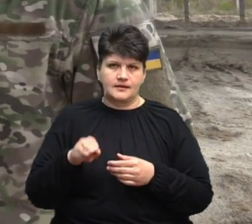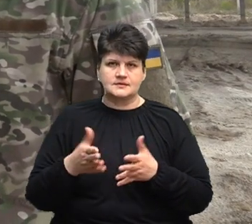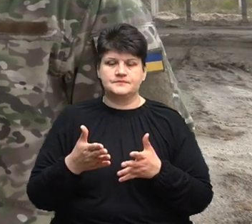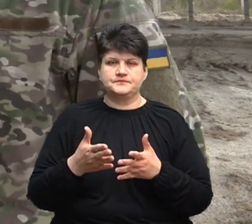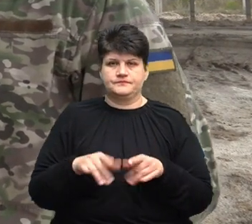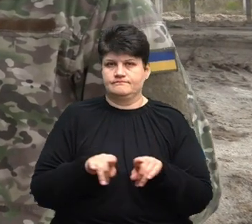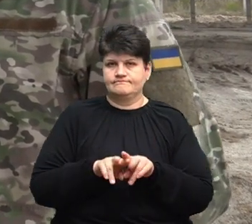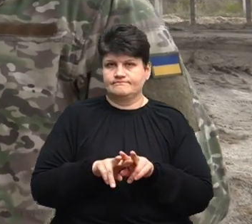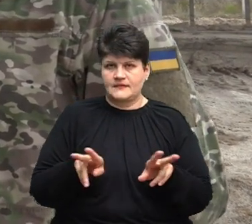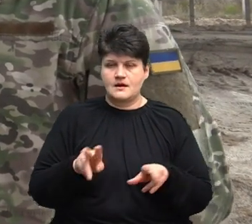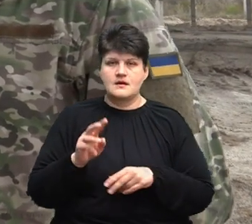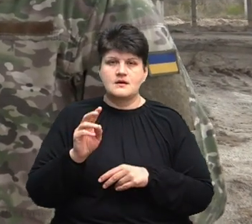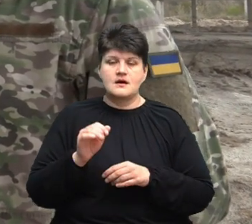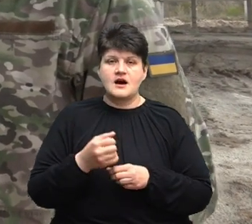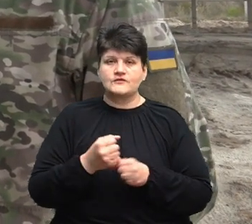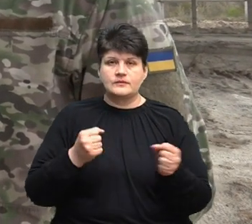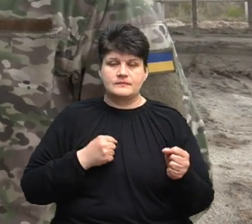АКМ, щоб вони відчули його вагу.